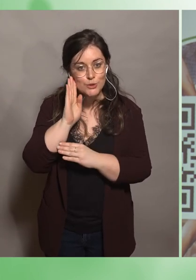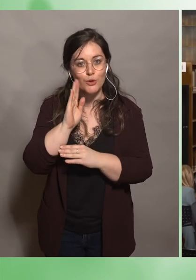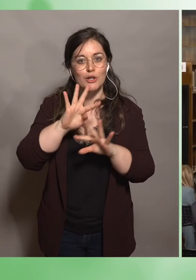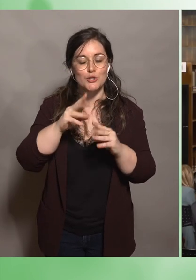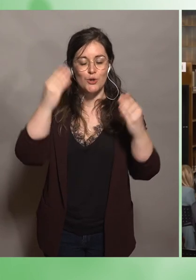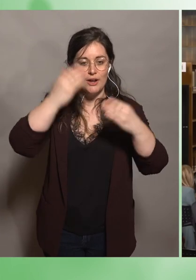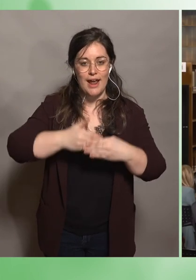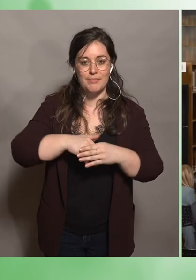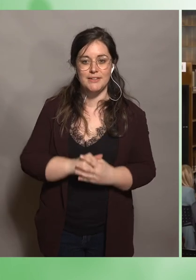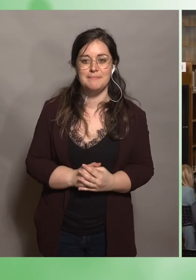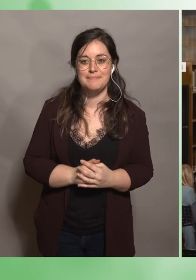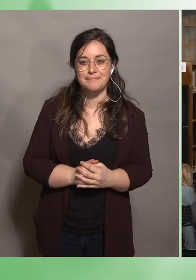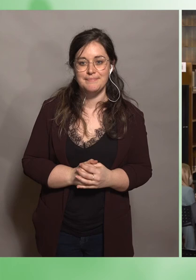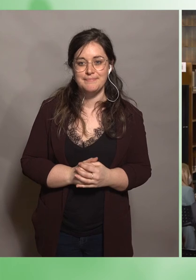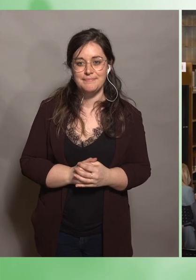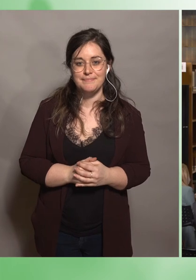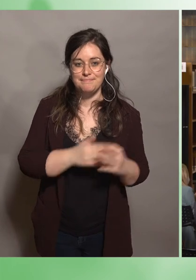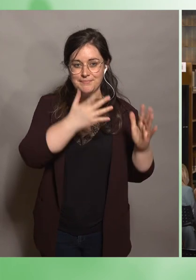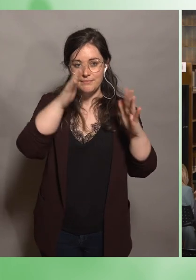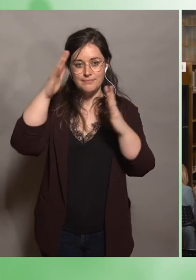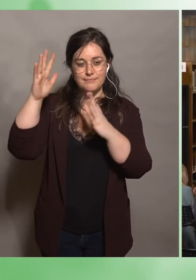einen schönen Abend zu Ihnen.